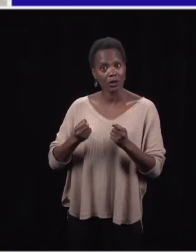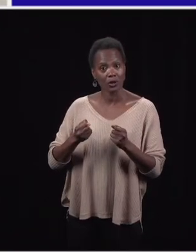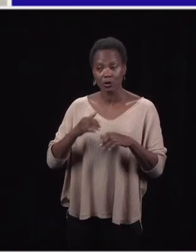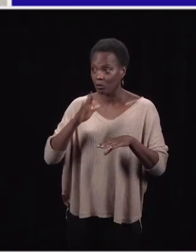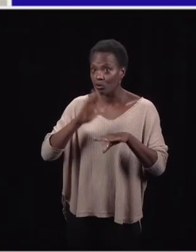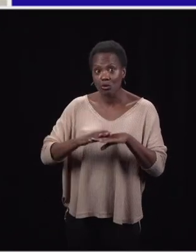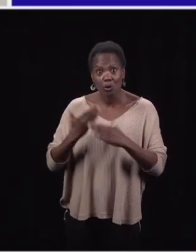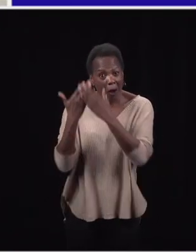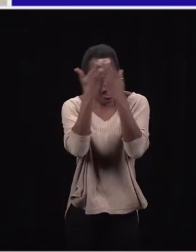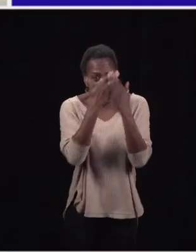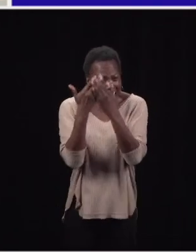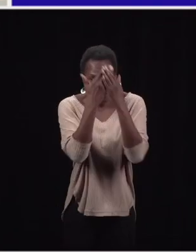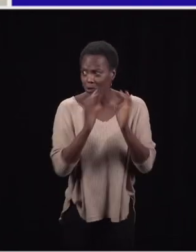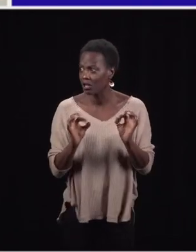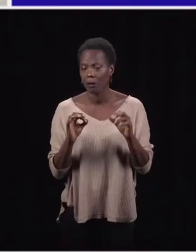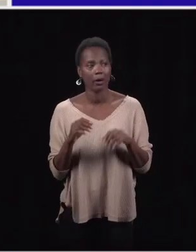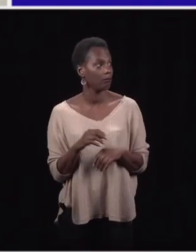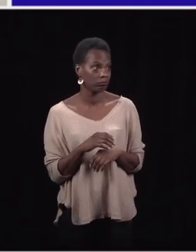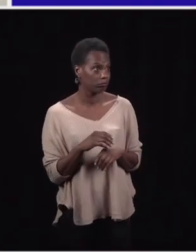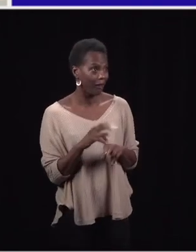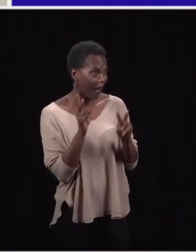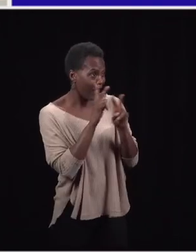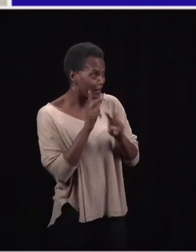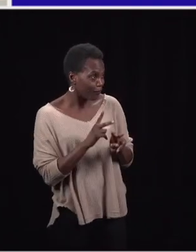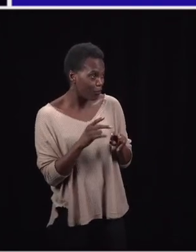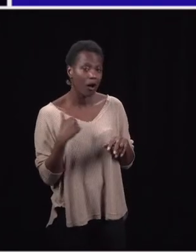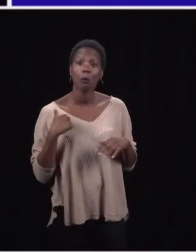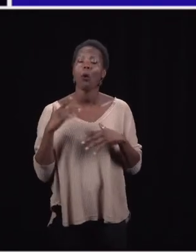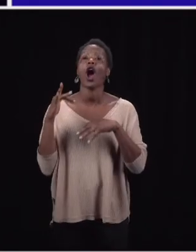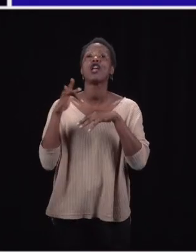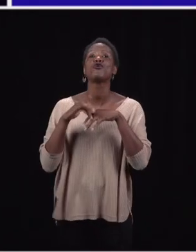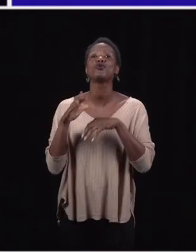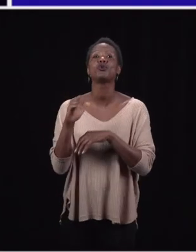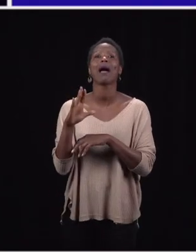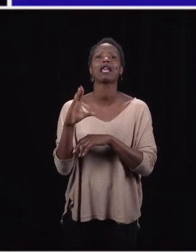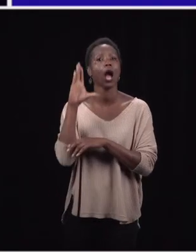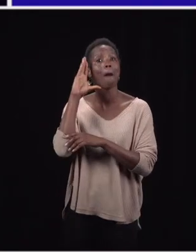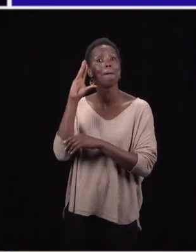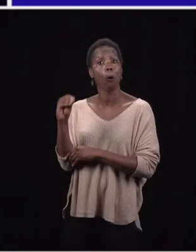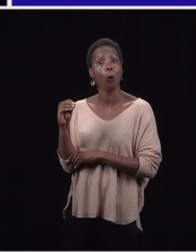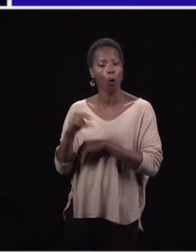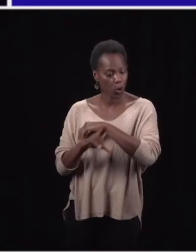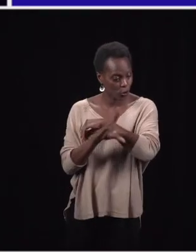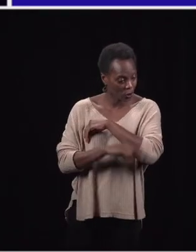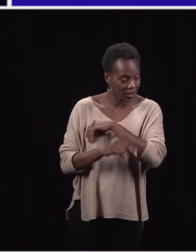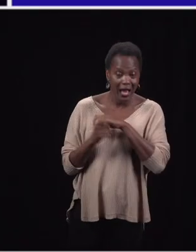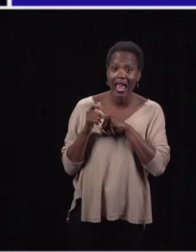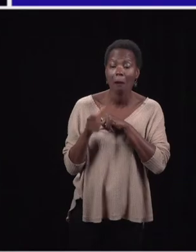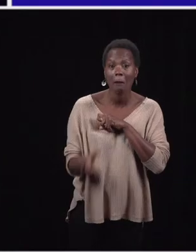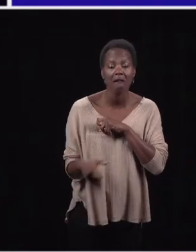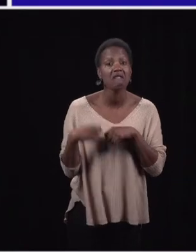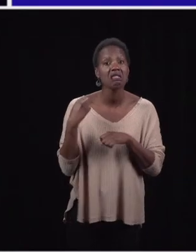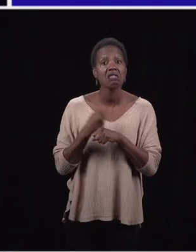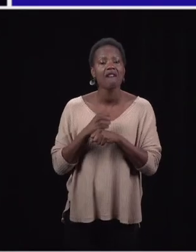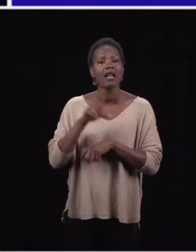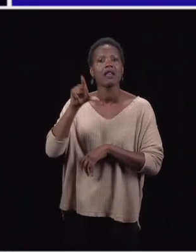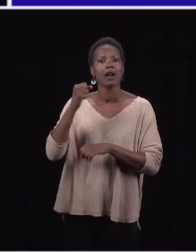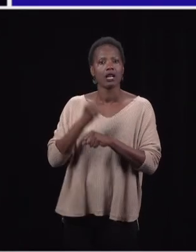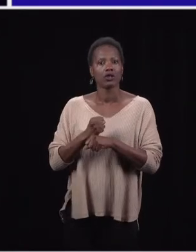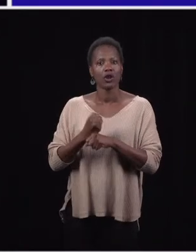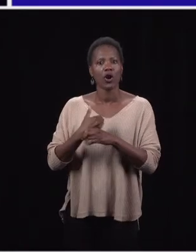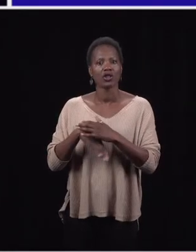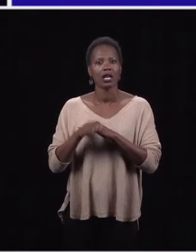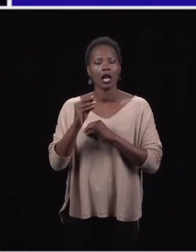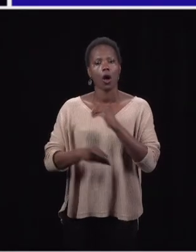bac pro secrétariat oui donc rien à voir rien à voir j'ai fait 20 ans d'immobilier d'assurance donc absolument aucun